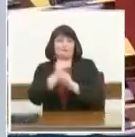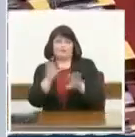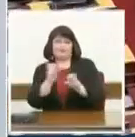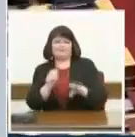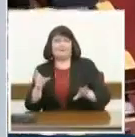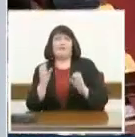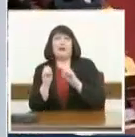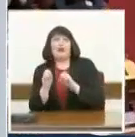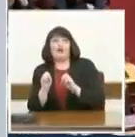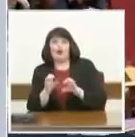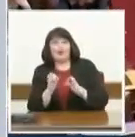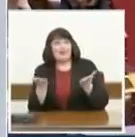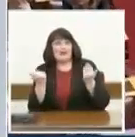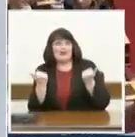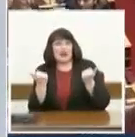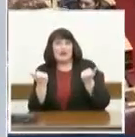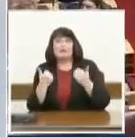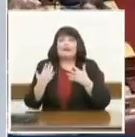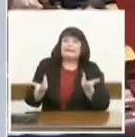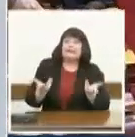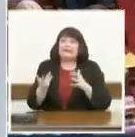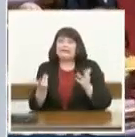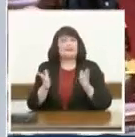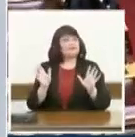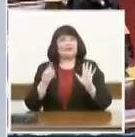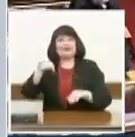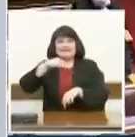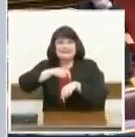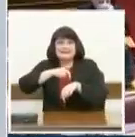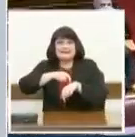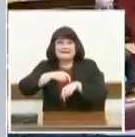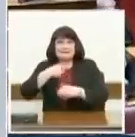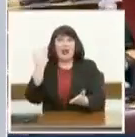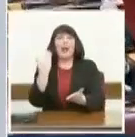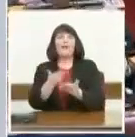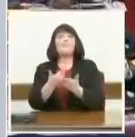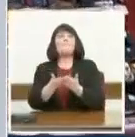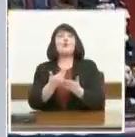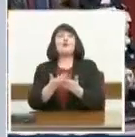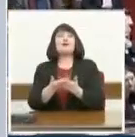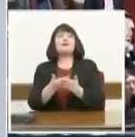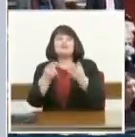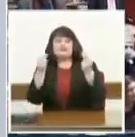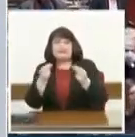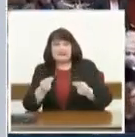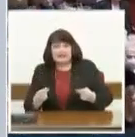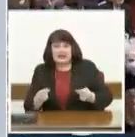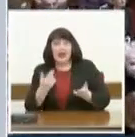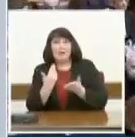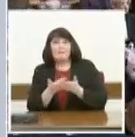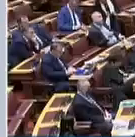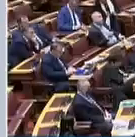να περιχαρακώσει, ας πούμε, το κοινό στο οποίο απευθύνεται και να έχει ένα αφήγημα. Όμως από αυτά που